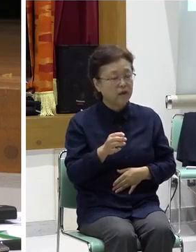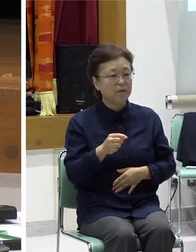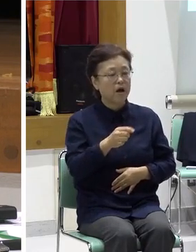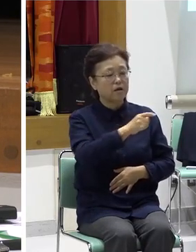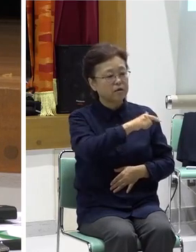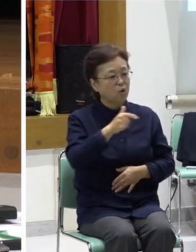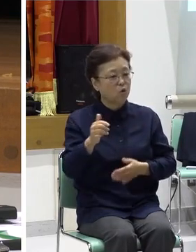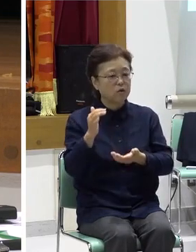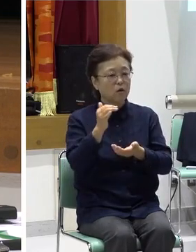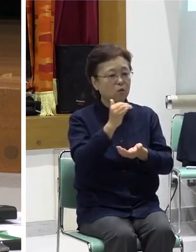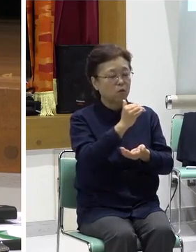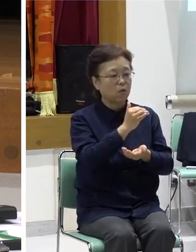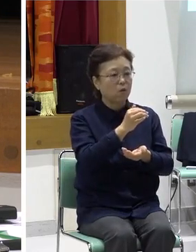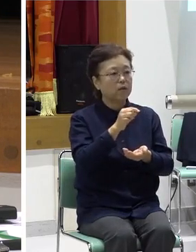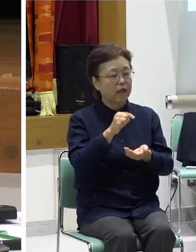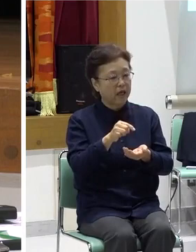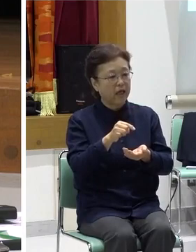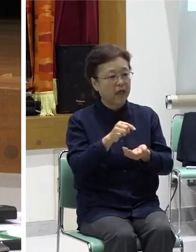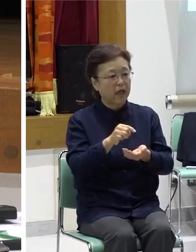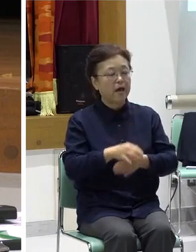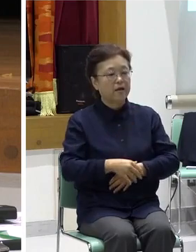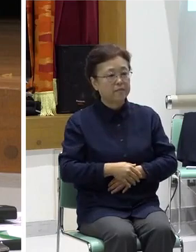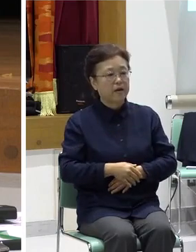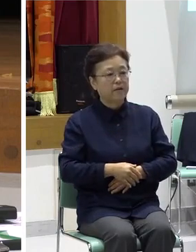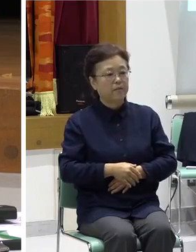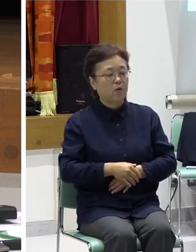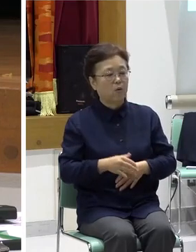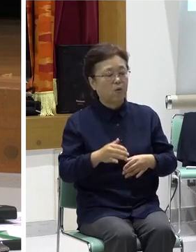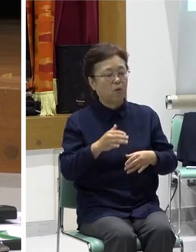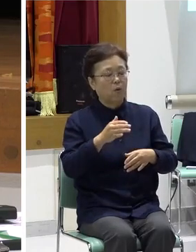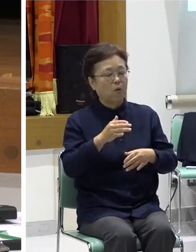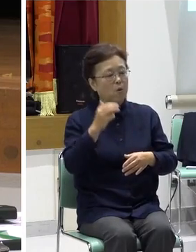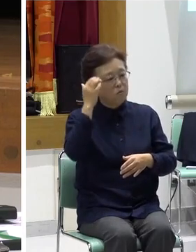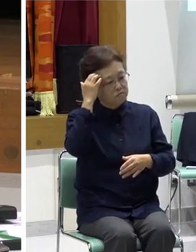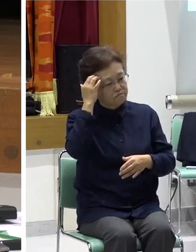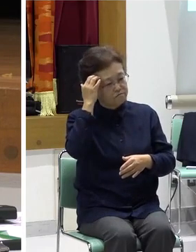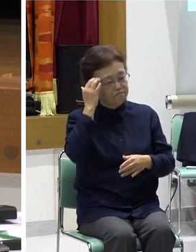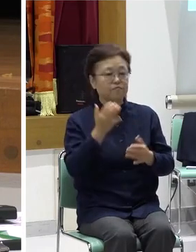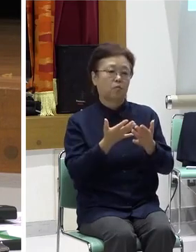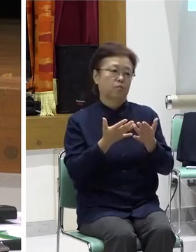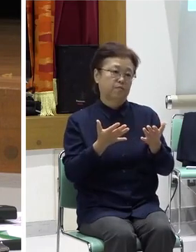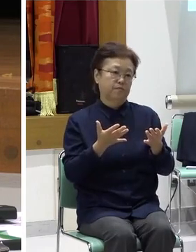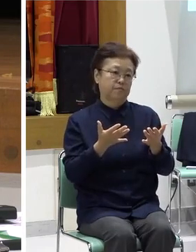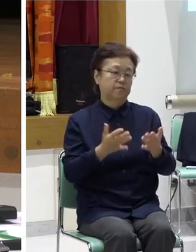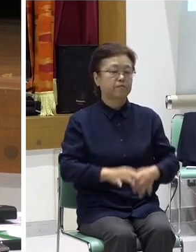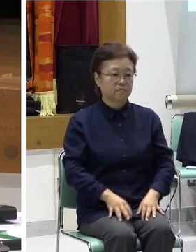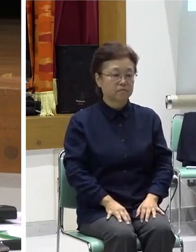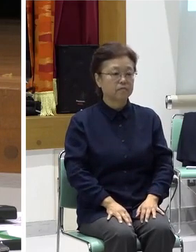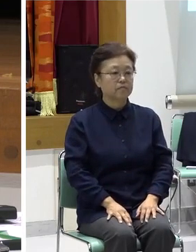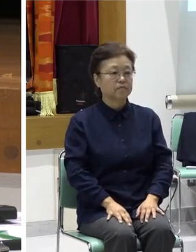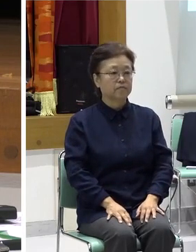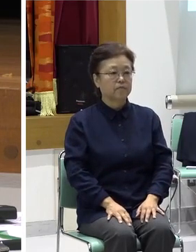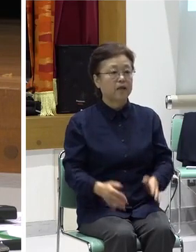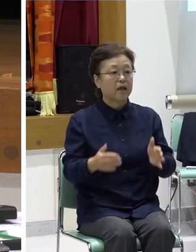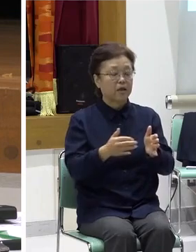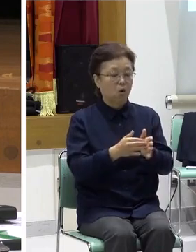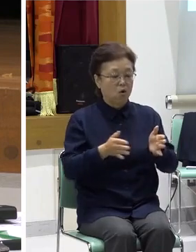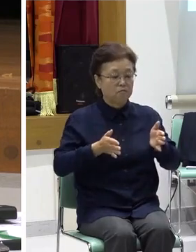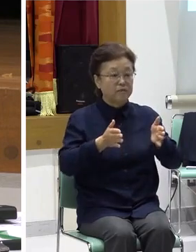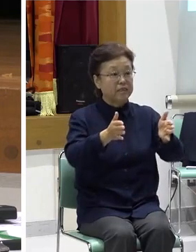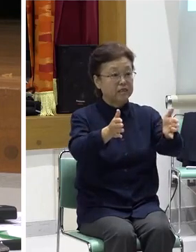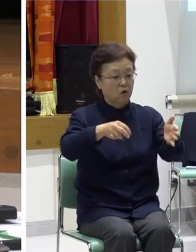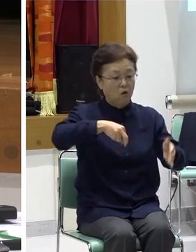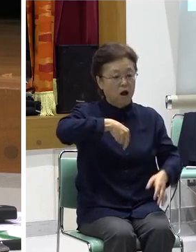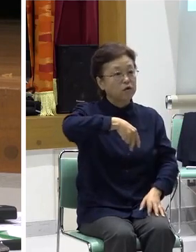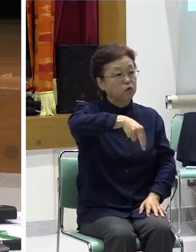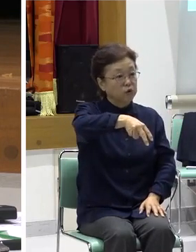ところで、やっぱり、知的な障害のある方、困られる方おられます。で、あと、最後に、道を歩いてても、やっぱり、